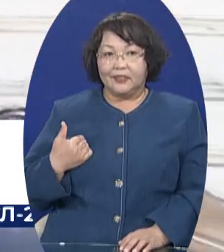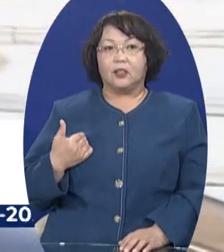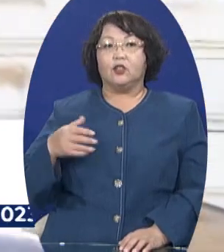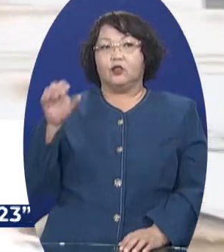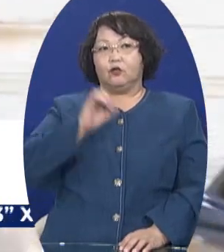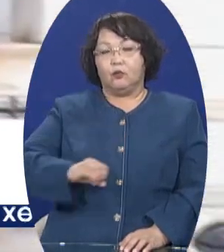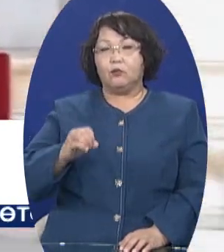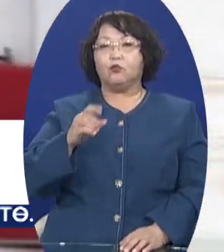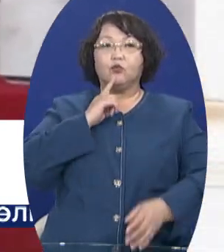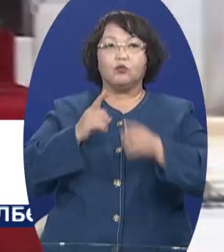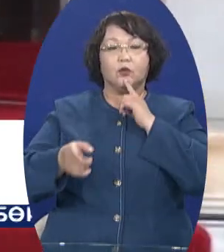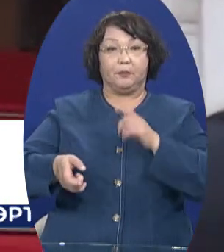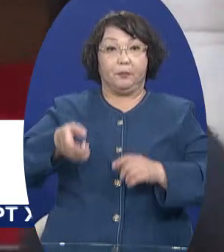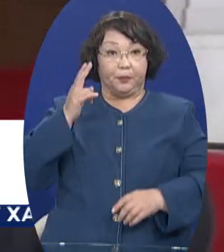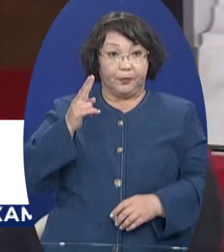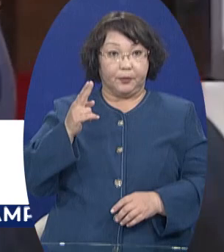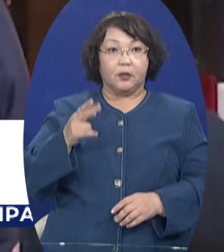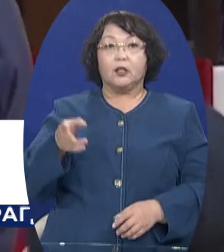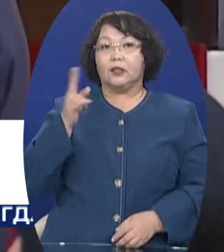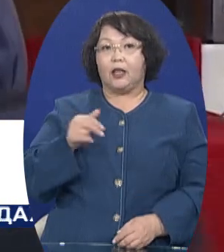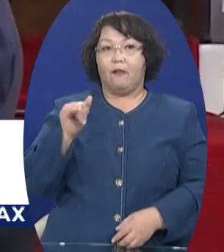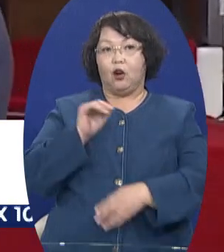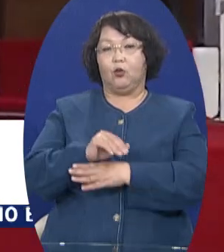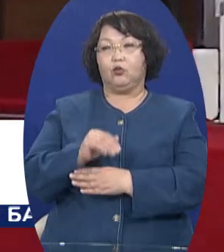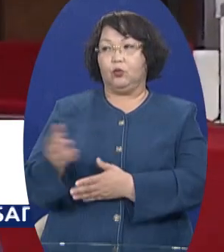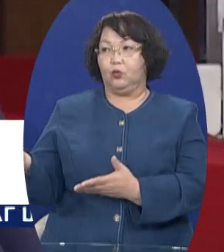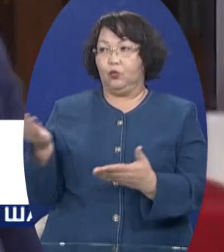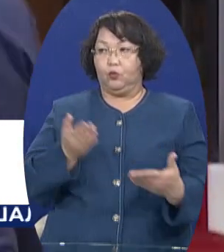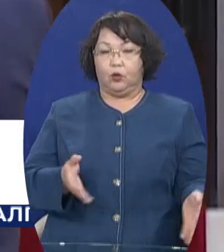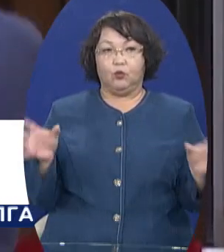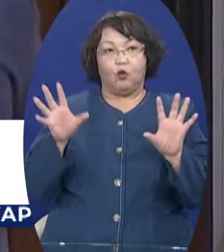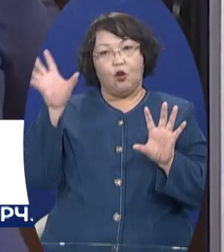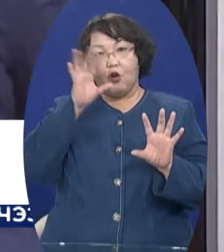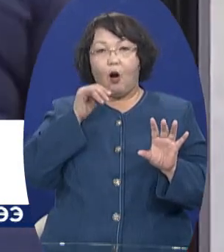Европын зөвлөлийн тэргүүн Шарлс Мишел нарыг даваа гарагт хүлээ авч уулзсан. Үүний